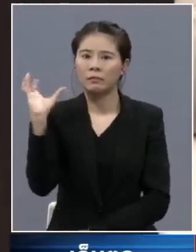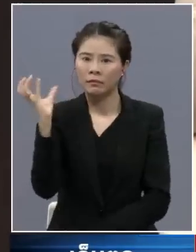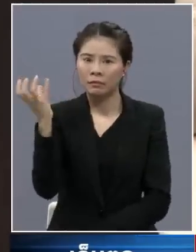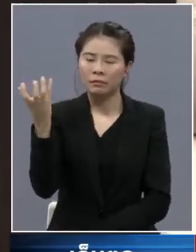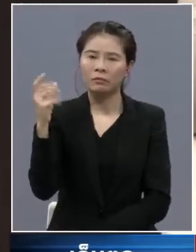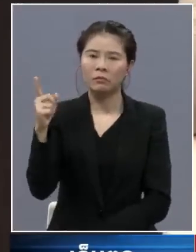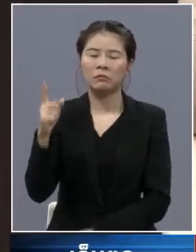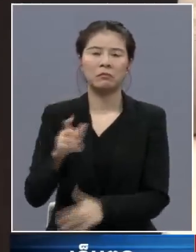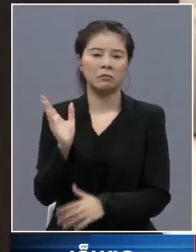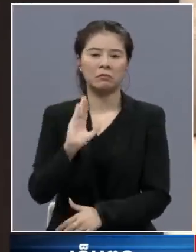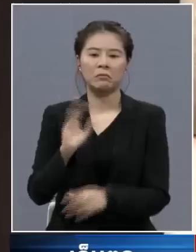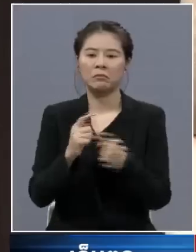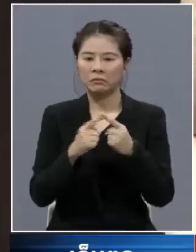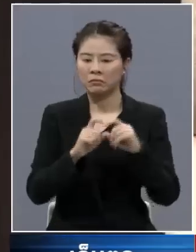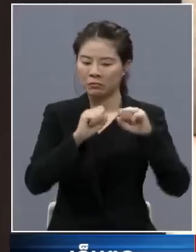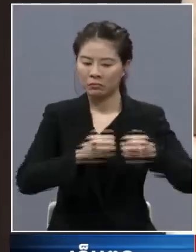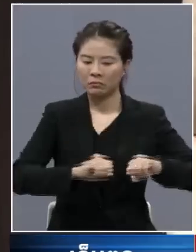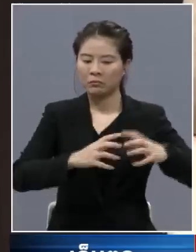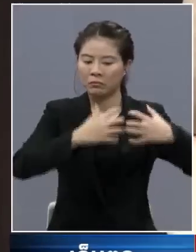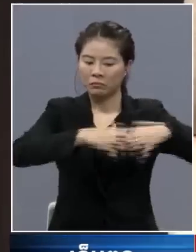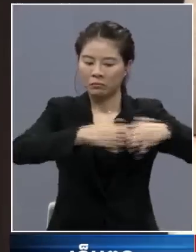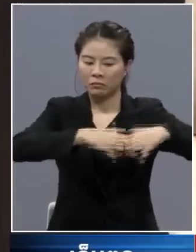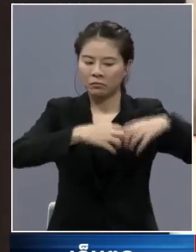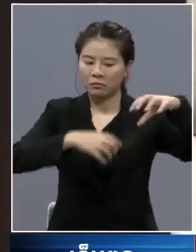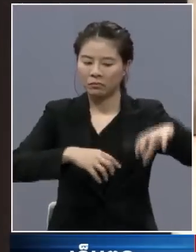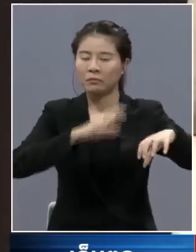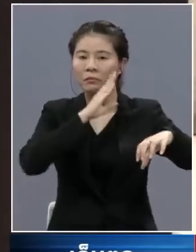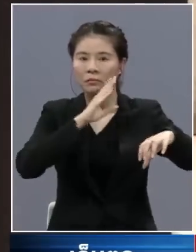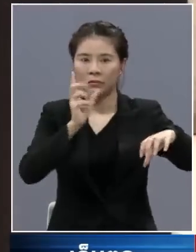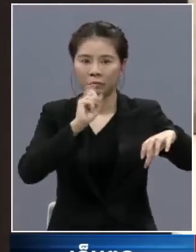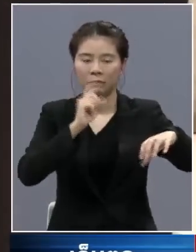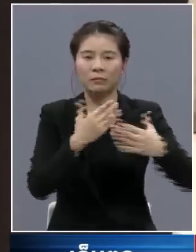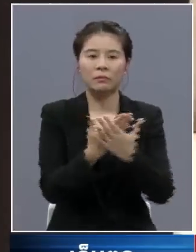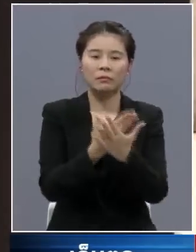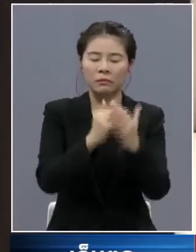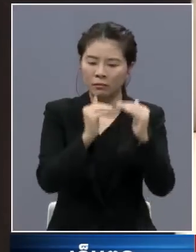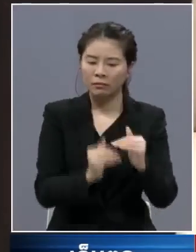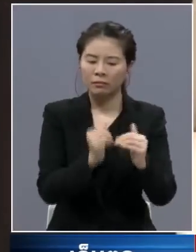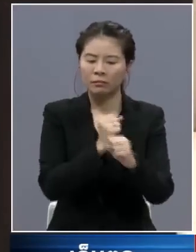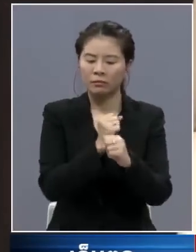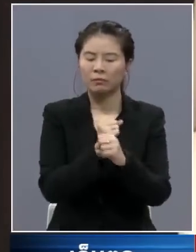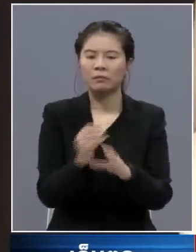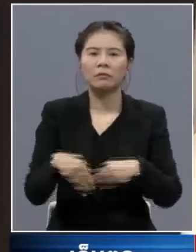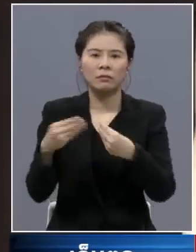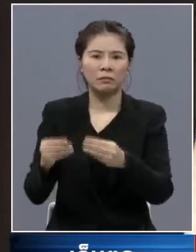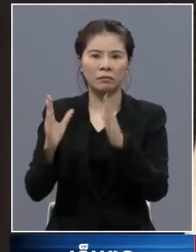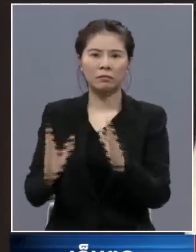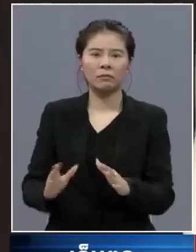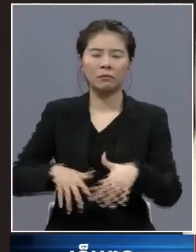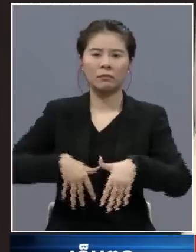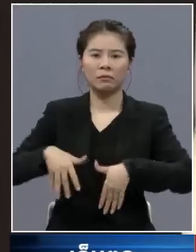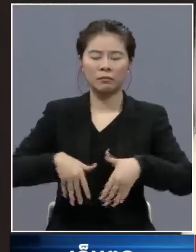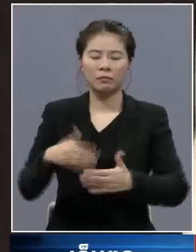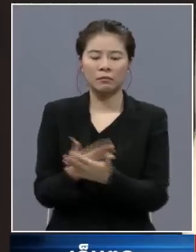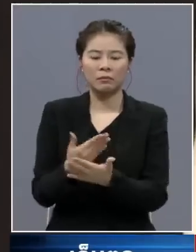มันเป็นการเจรจากับโรงไฟฟ้าด้วยว่าอะไรที่ลดค่าใช้จ่ายลงมาได้ลดให้กับประชาชน ทีนี้มันก็มีประเด็นต